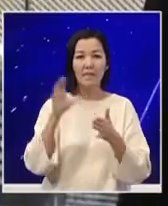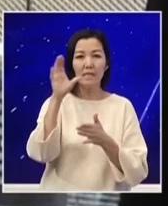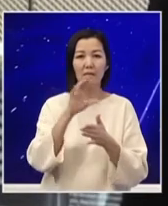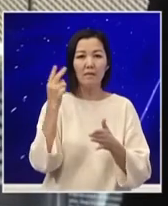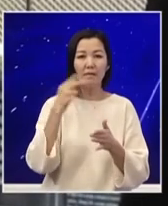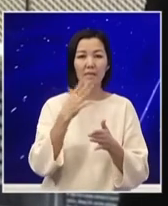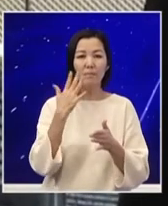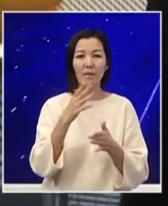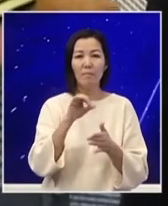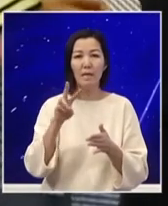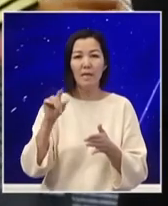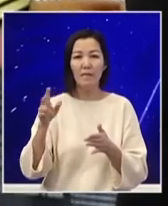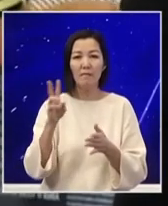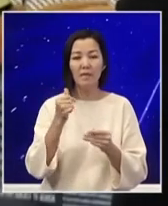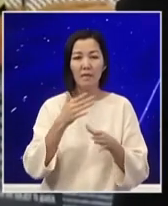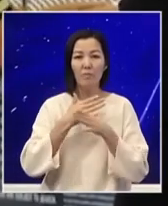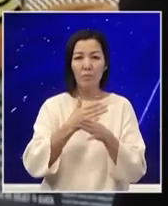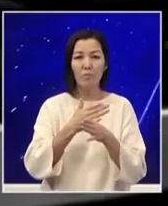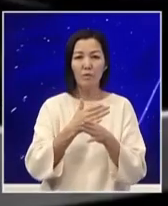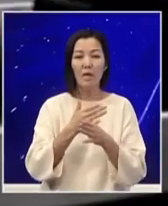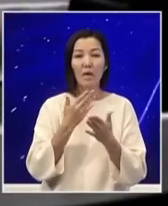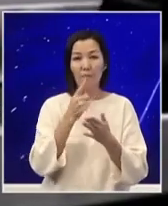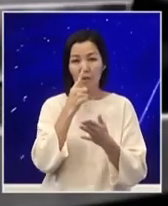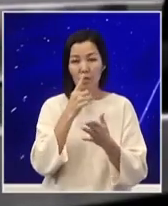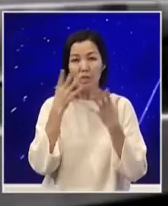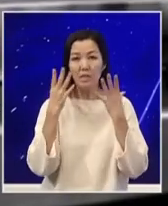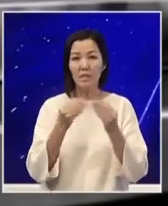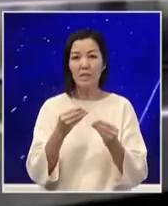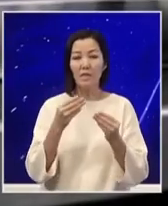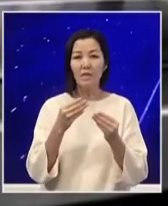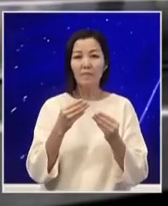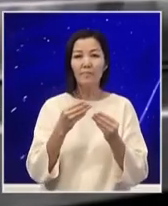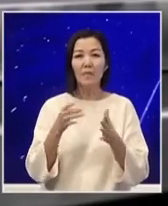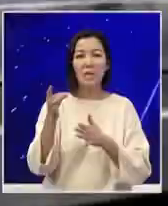25 миллиардов долларов субсидий. Если в ближайшие дни демократы и